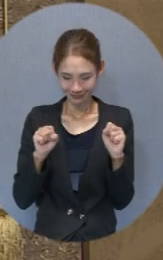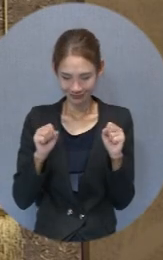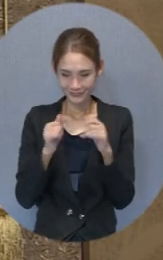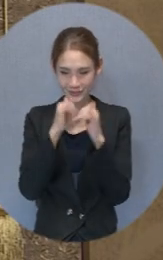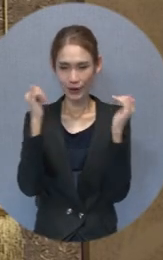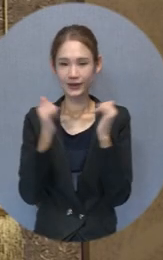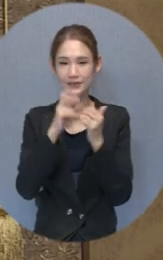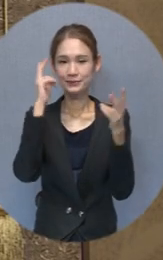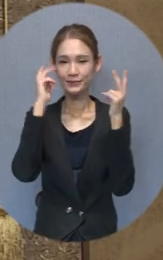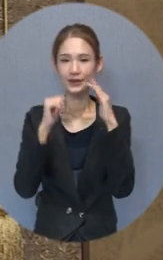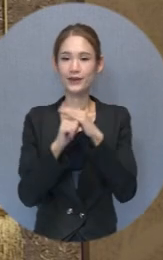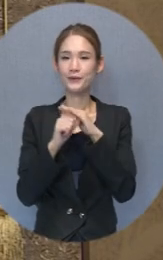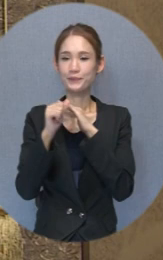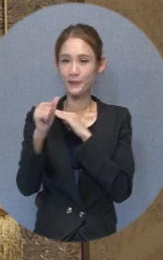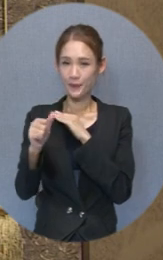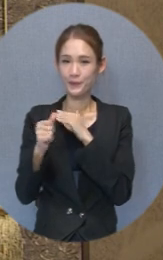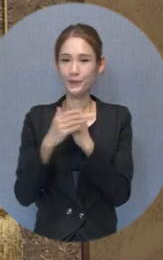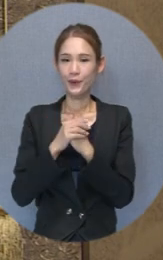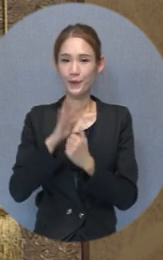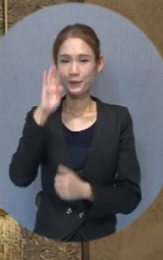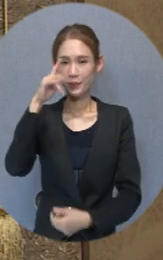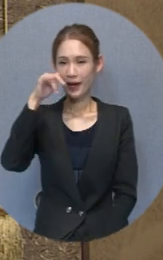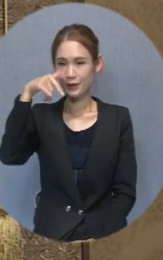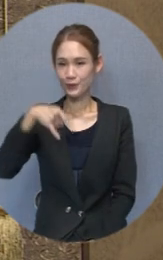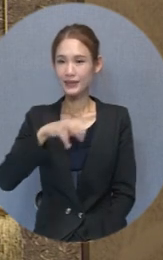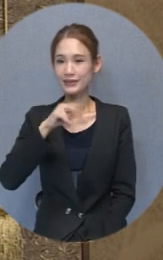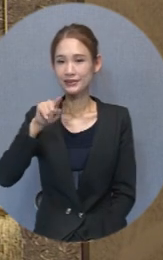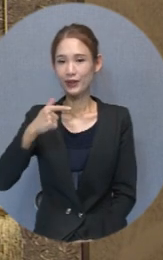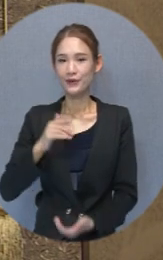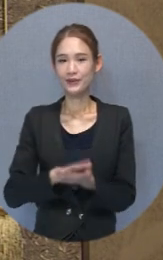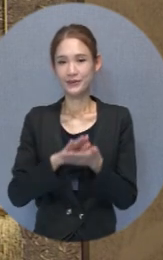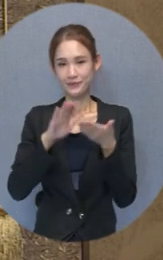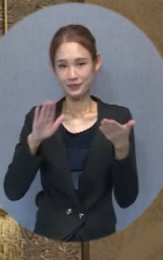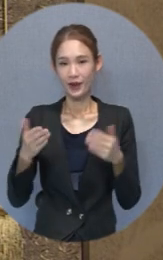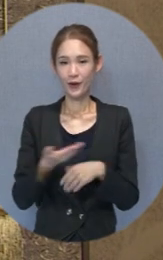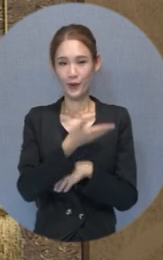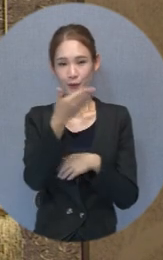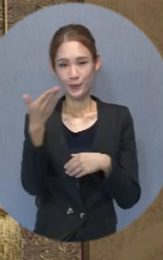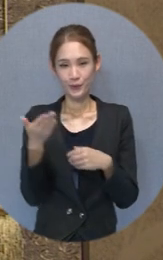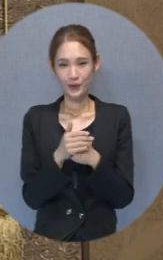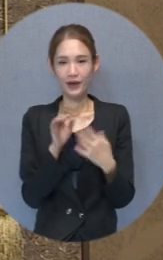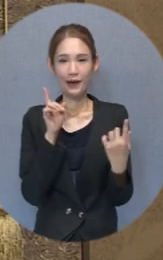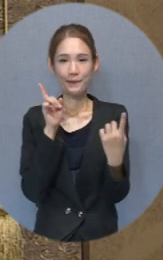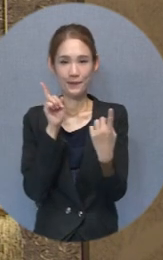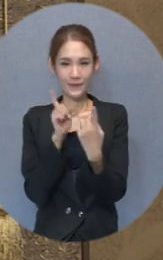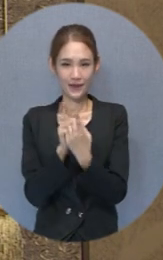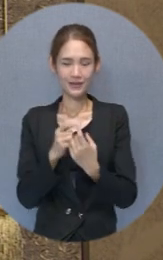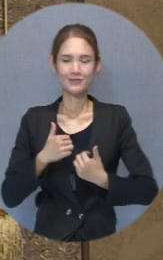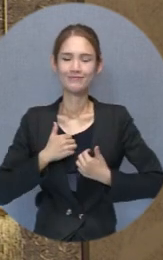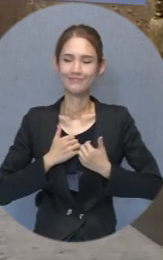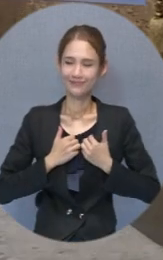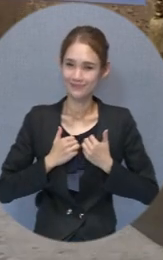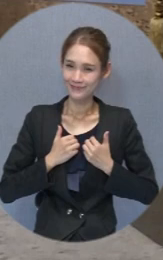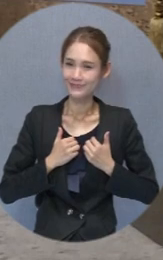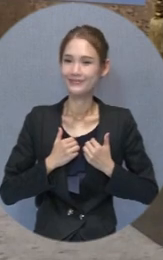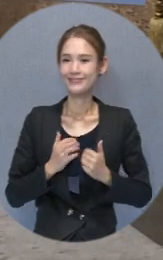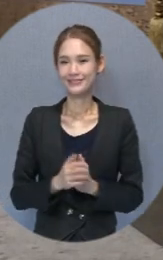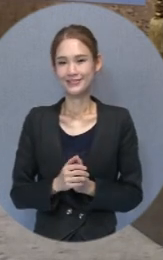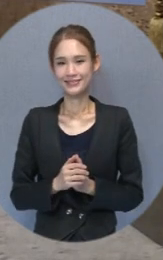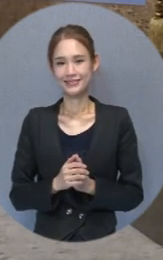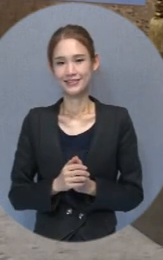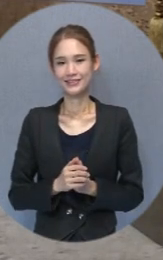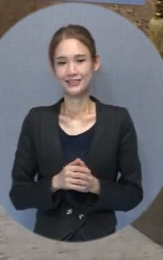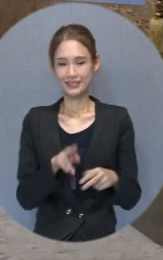안녕하세요. 사회적 기업 담심포 대표 박귀선입니다. 이렇게 복지TV에서 찾아뵙게 되어서 반갑습니다. 네, 이렇게